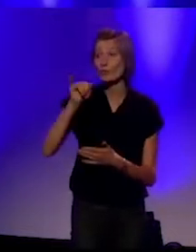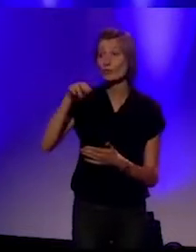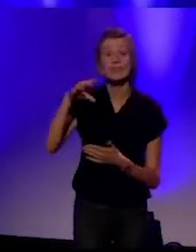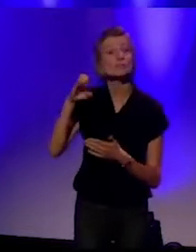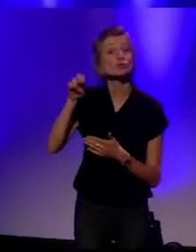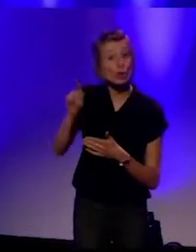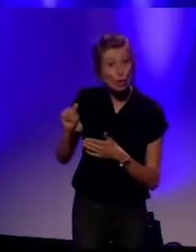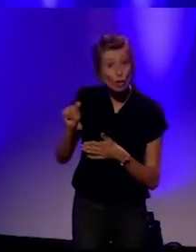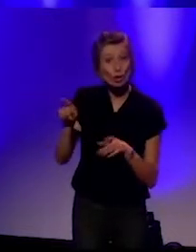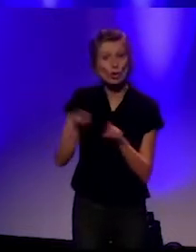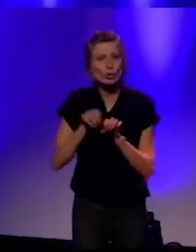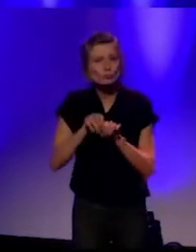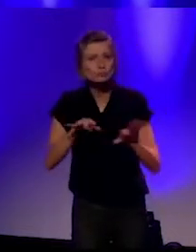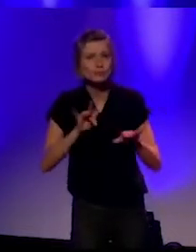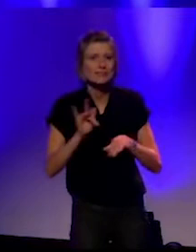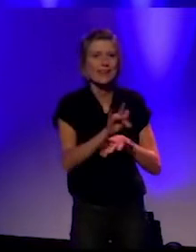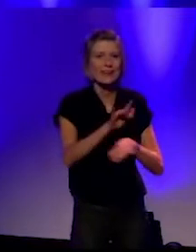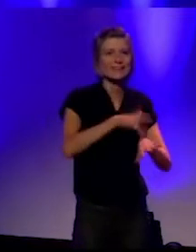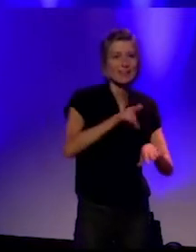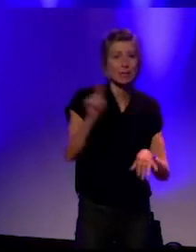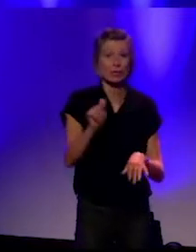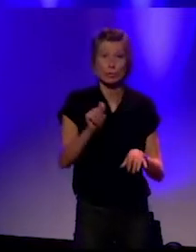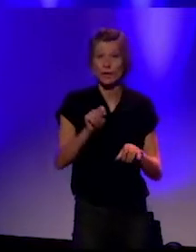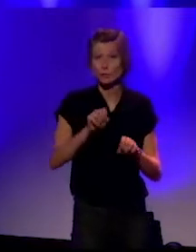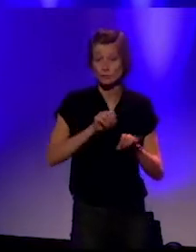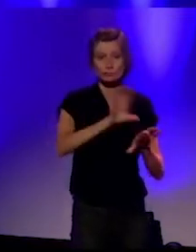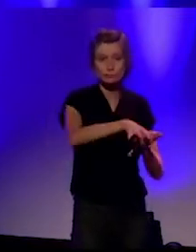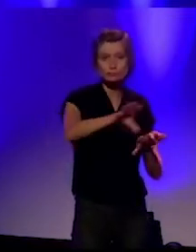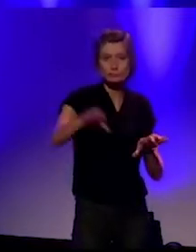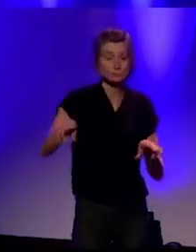En nadien naar Gent en Antwerpen. Ook dat moet kunnen.